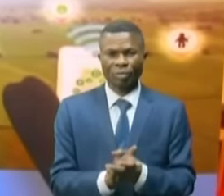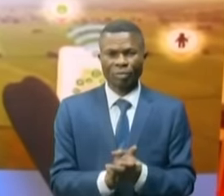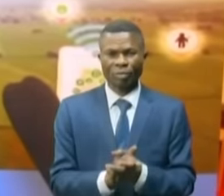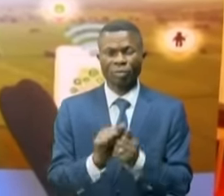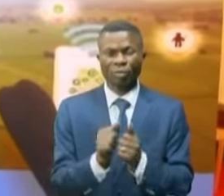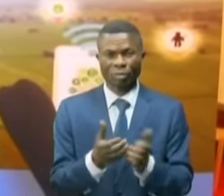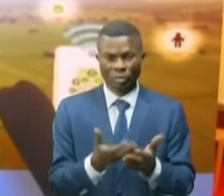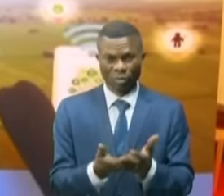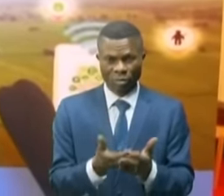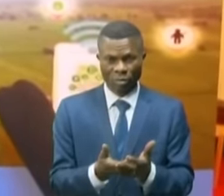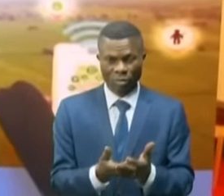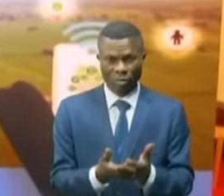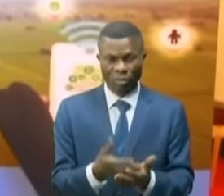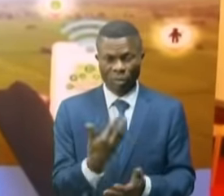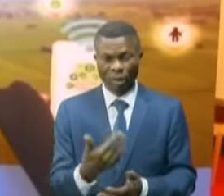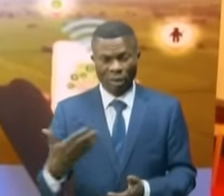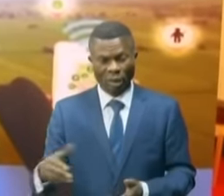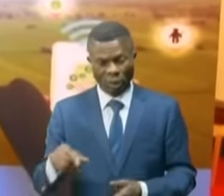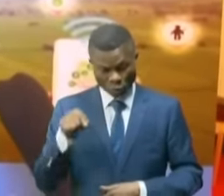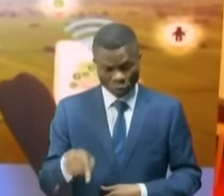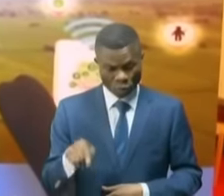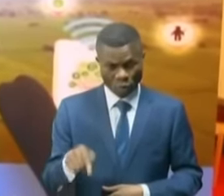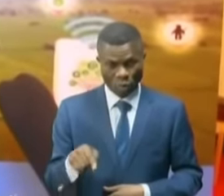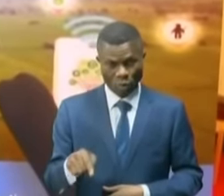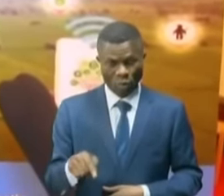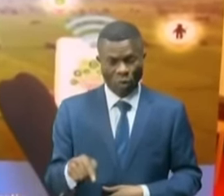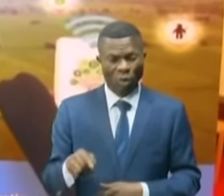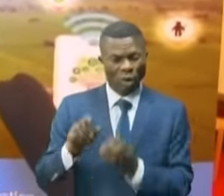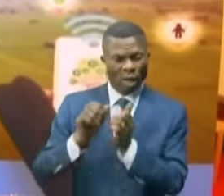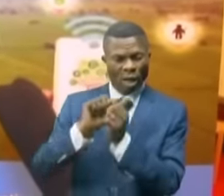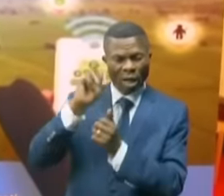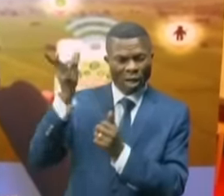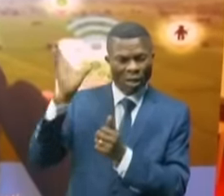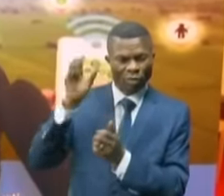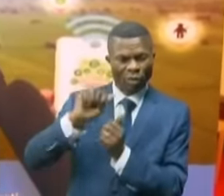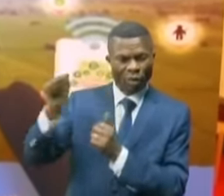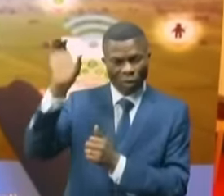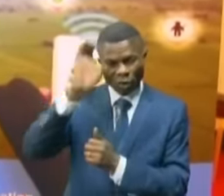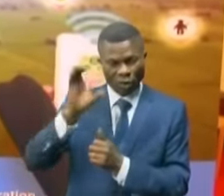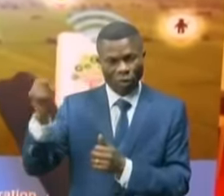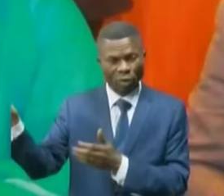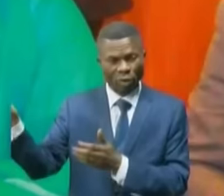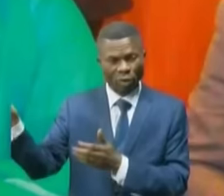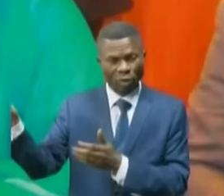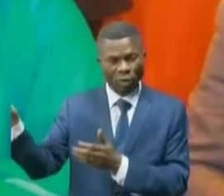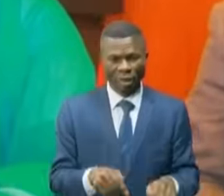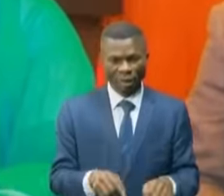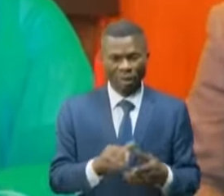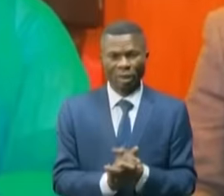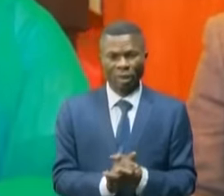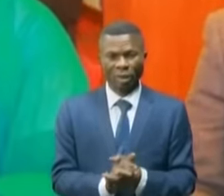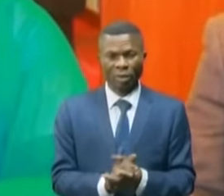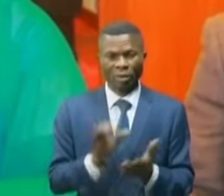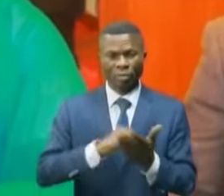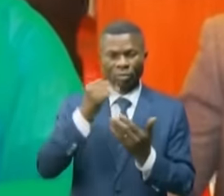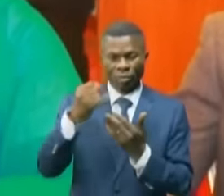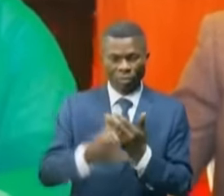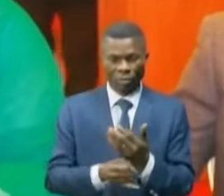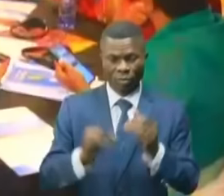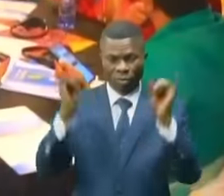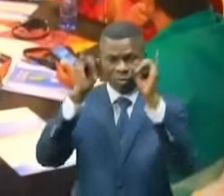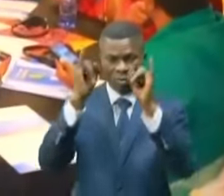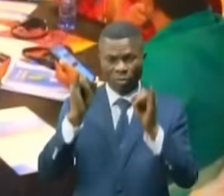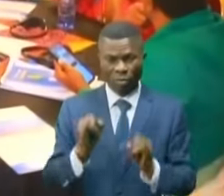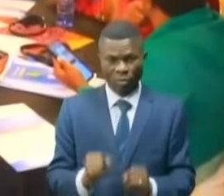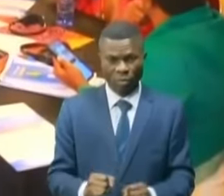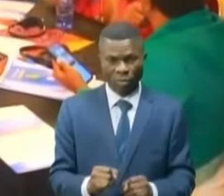non, il y a quelque chose qui se trouve dans tel territoire et à la limite, il faut aller chercher là-bas parce que là, ça manque. Ces projets de numérisation